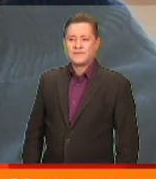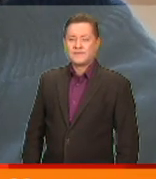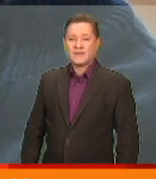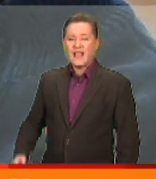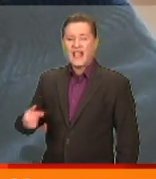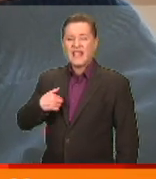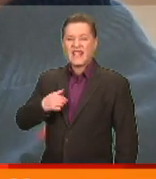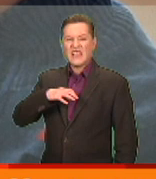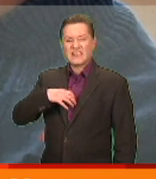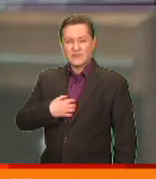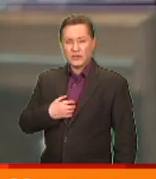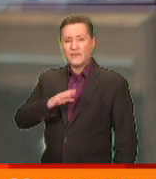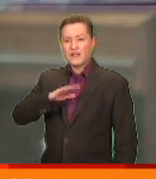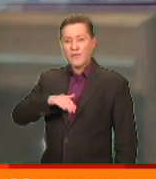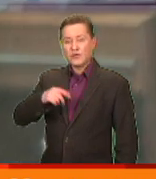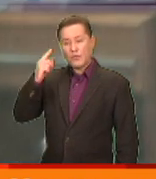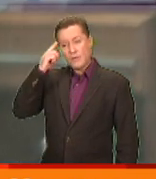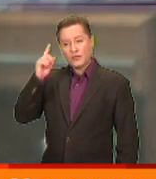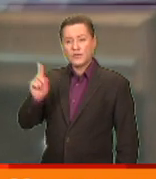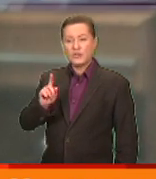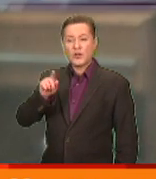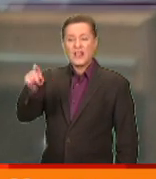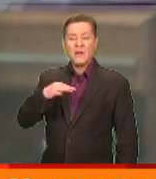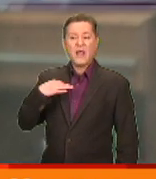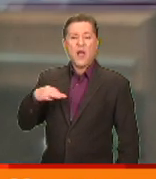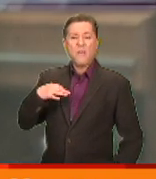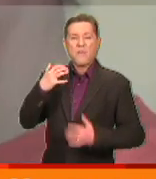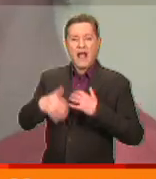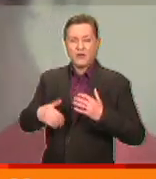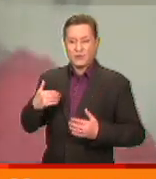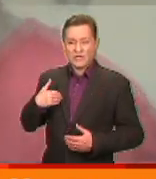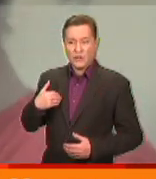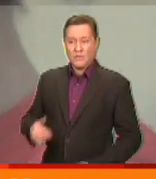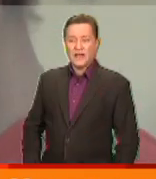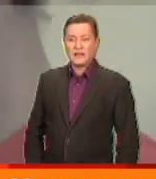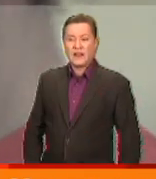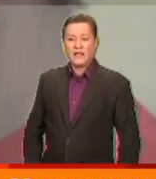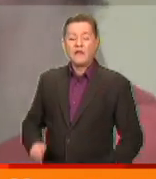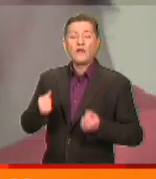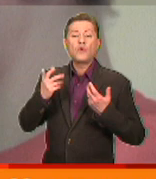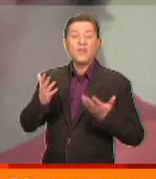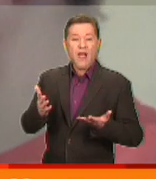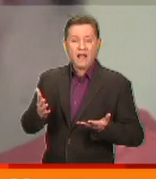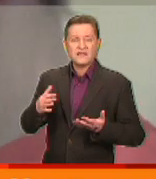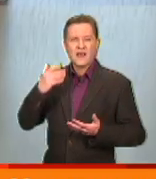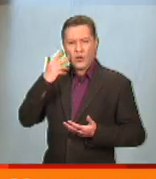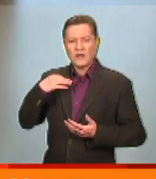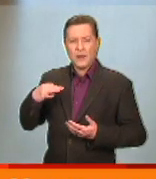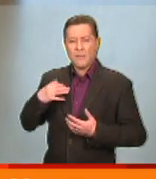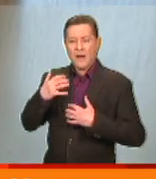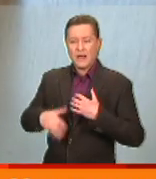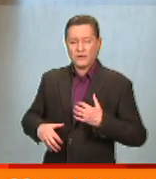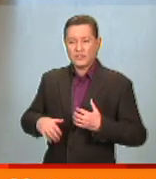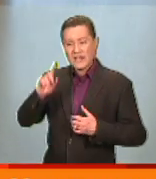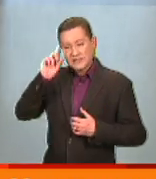Я засмутився, тоді я подумав, що їм байдуже до мене. Як це, коли до тебе байдуже? Олексій знав не з